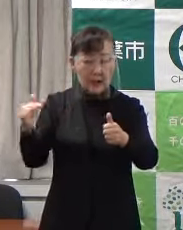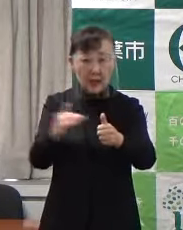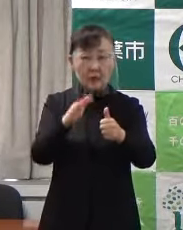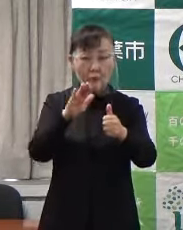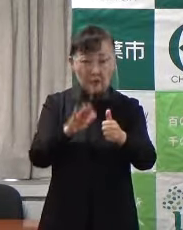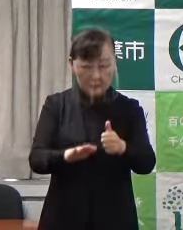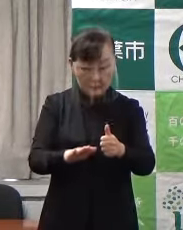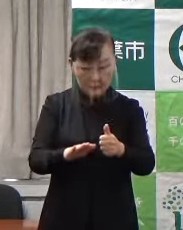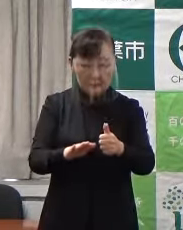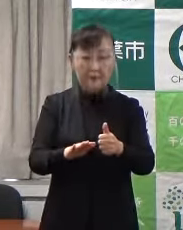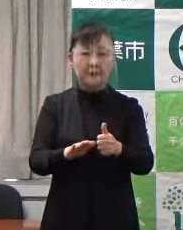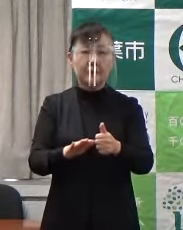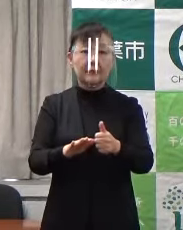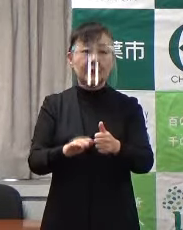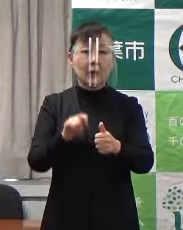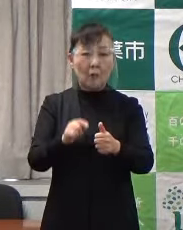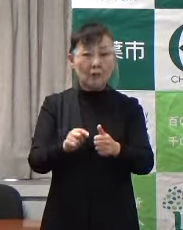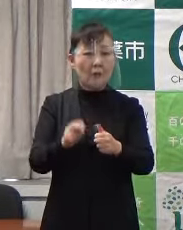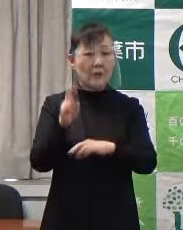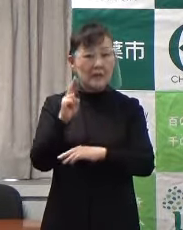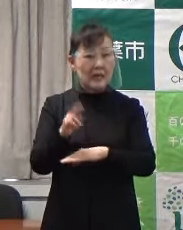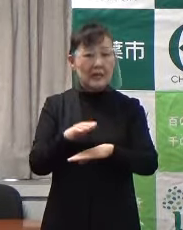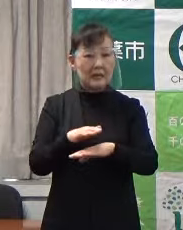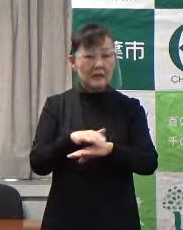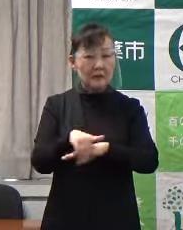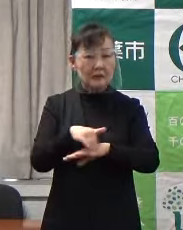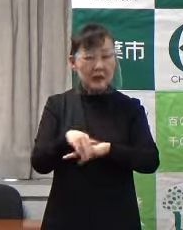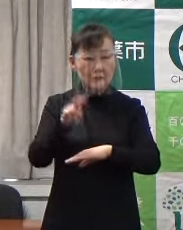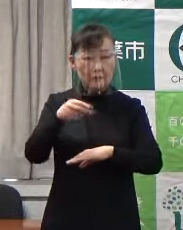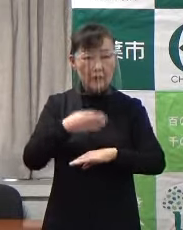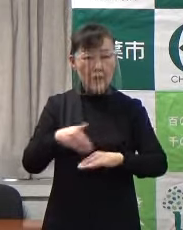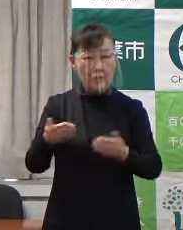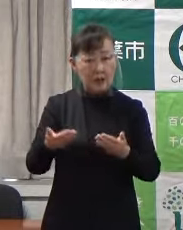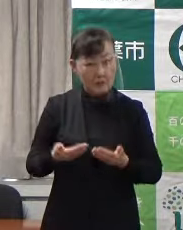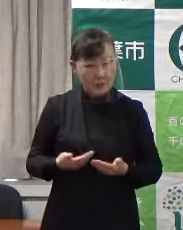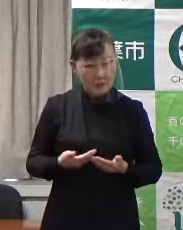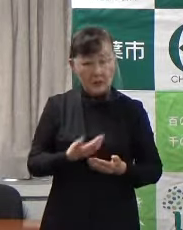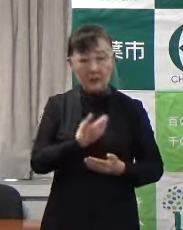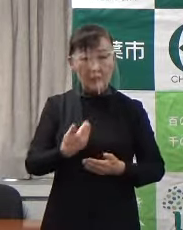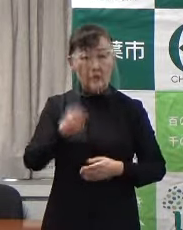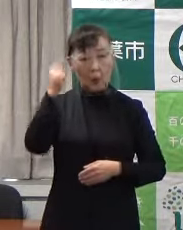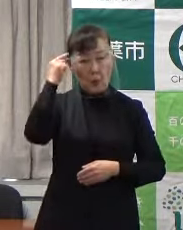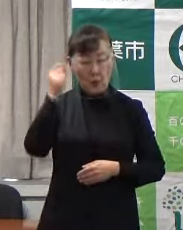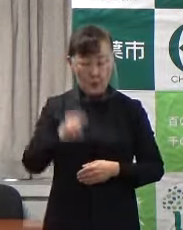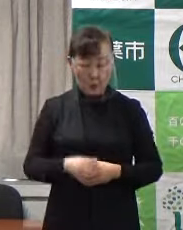ていくことでですね、この政策に対する理解を得られるというふうに思っています。